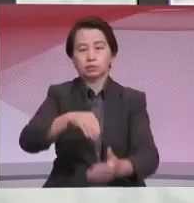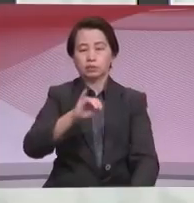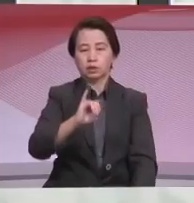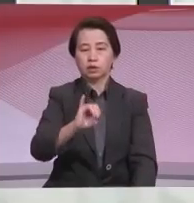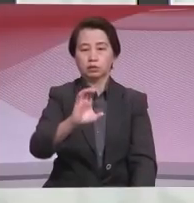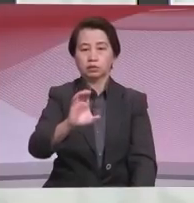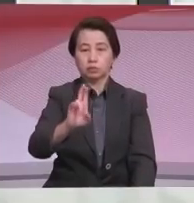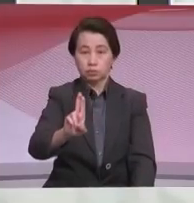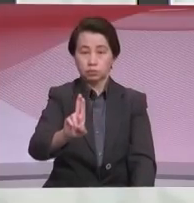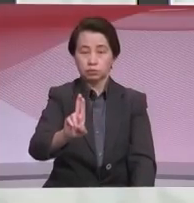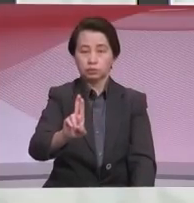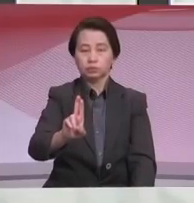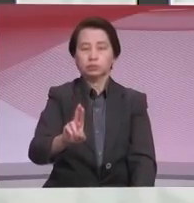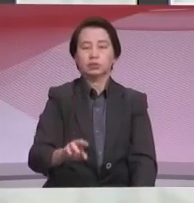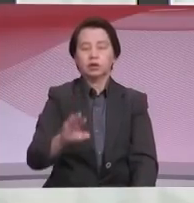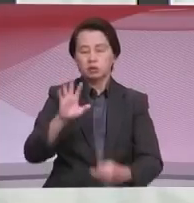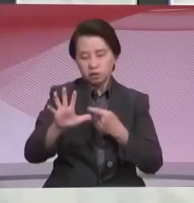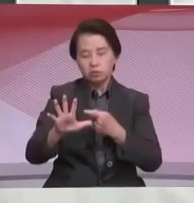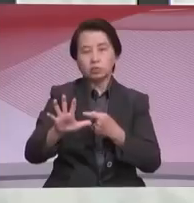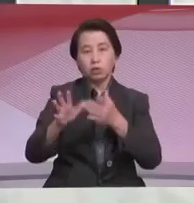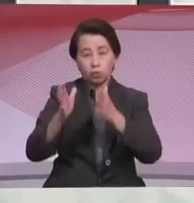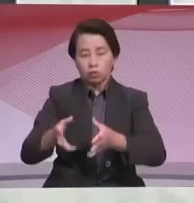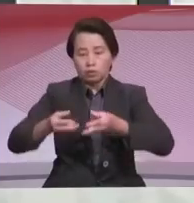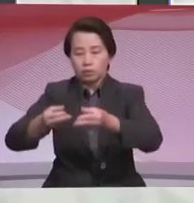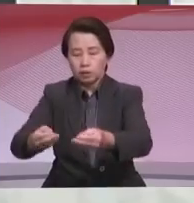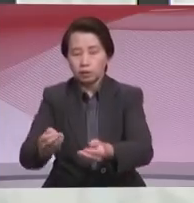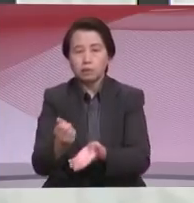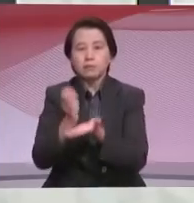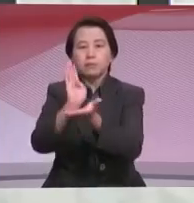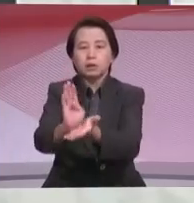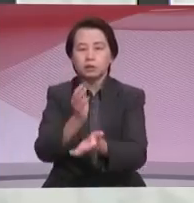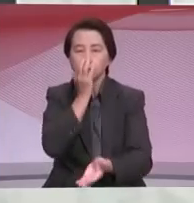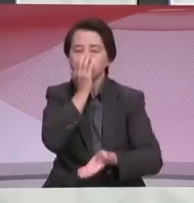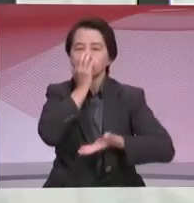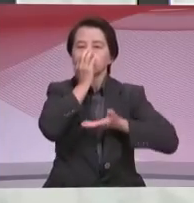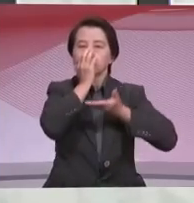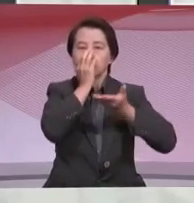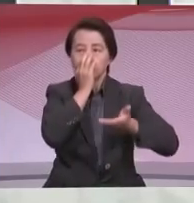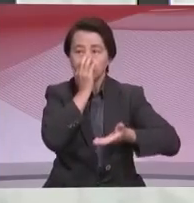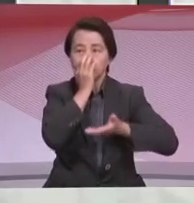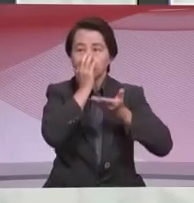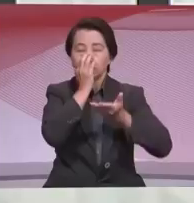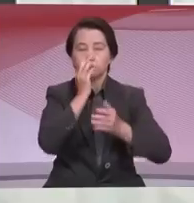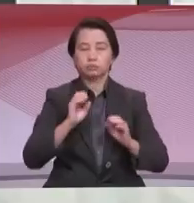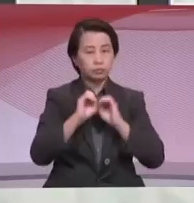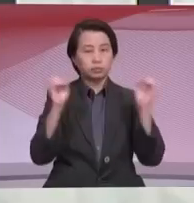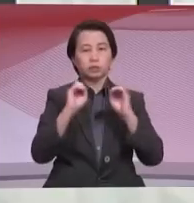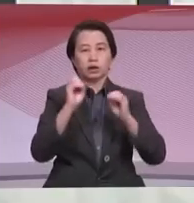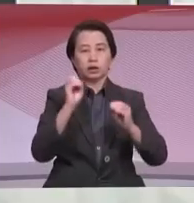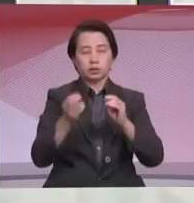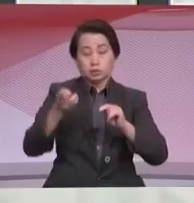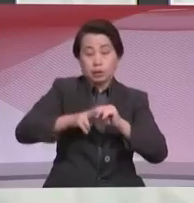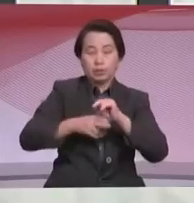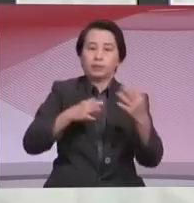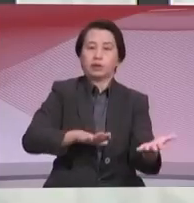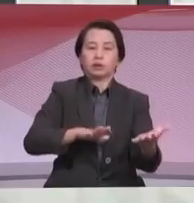rawatan rapi, di mana 5 kes memerlukan bantuan pernafasan. adalah dimaklumkan bahawa tiada pertambahan kes